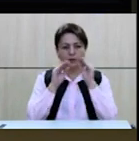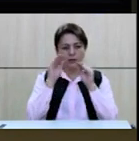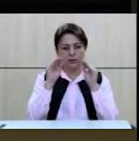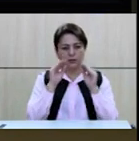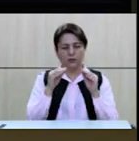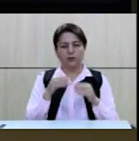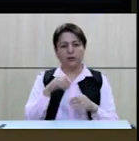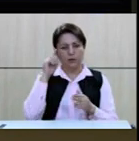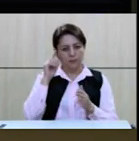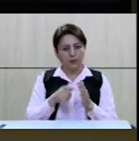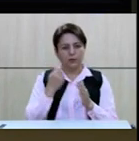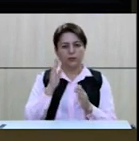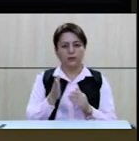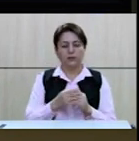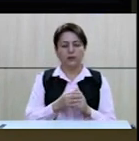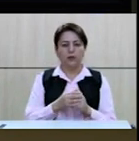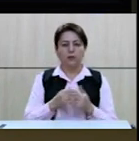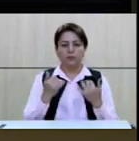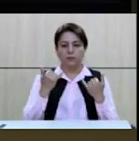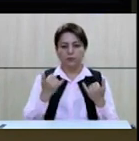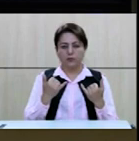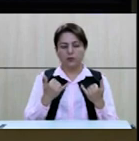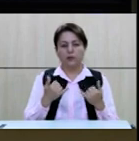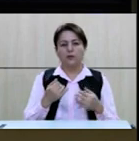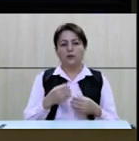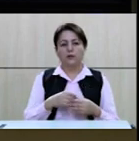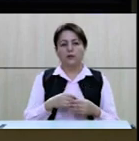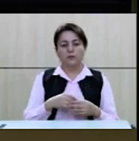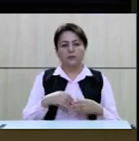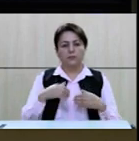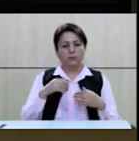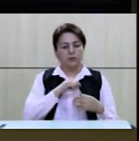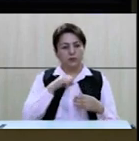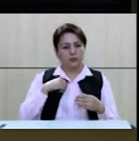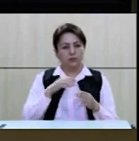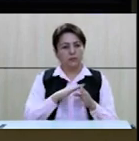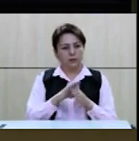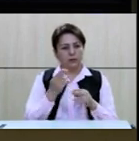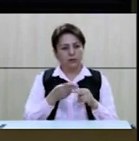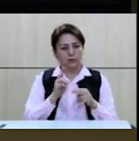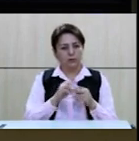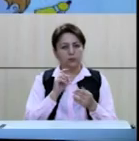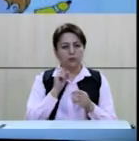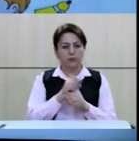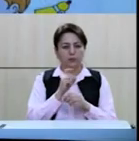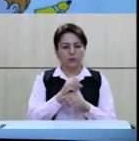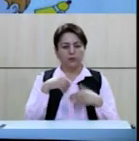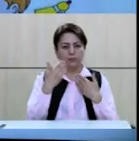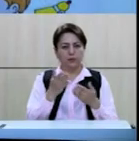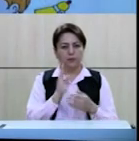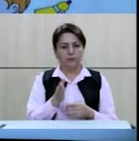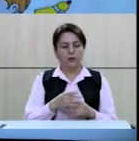yasalishlarini bilib olamiz. Keling, bugun esa men sizga quyidagi mustaqil topshiriqlarni beraman.